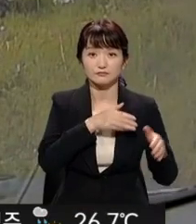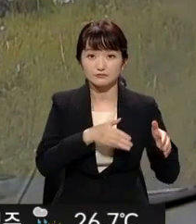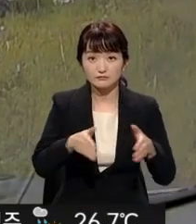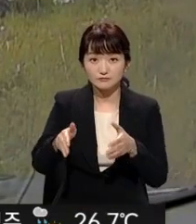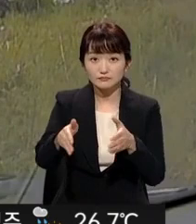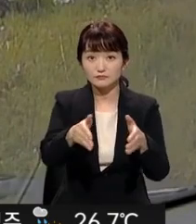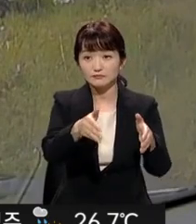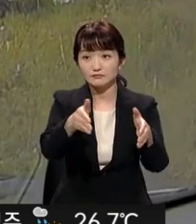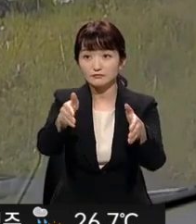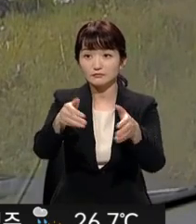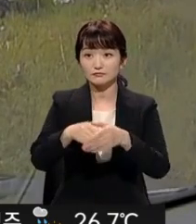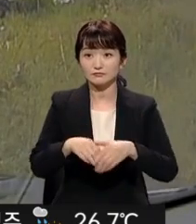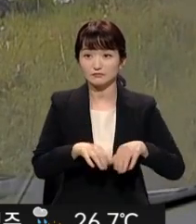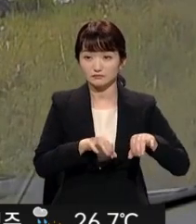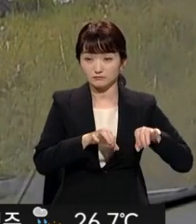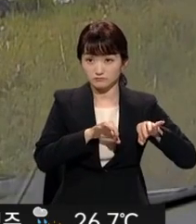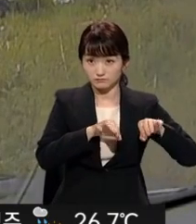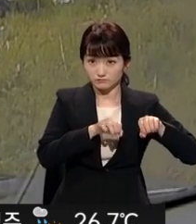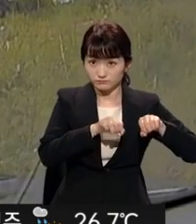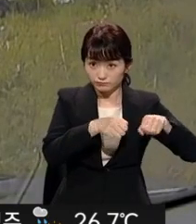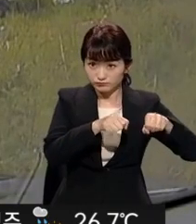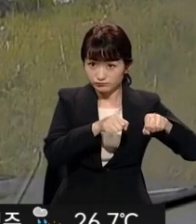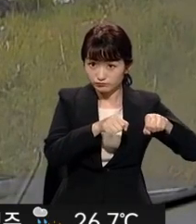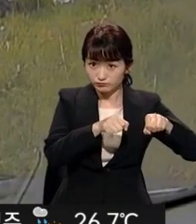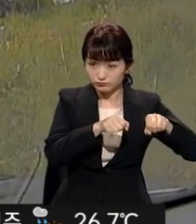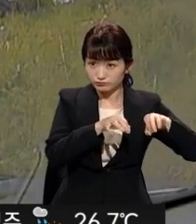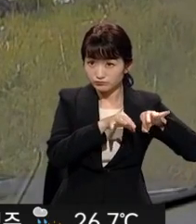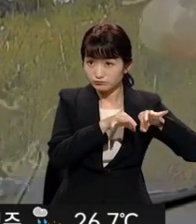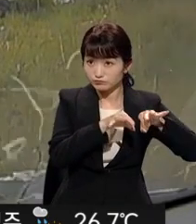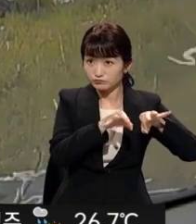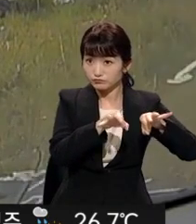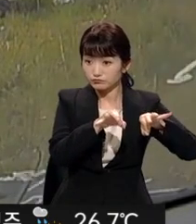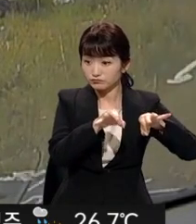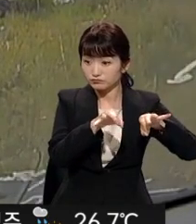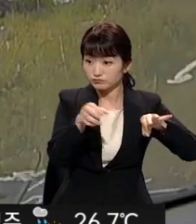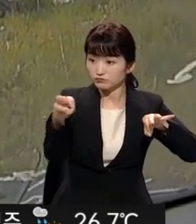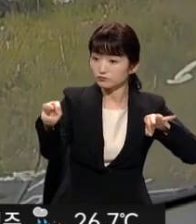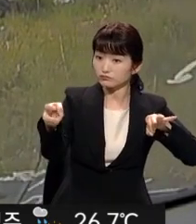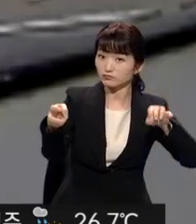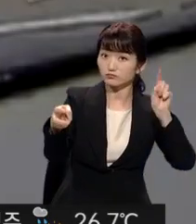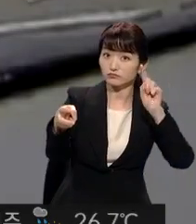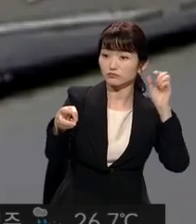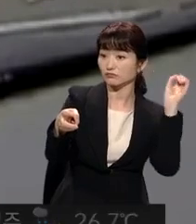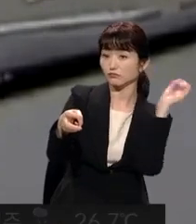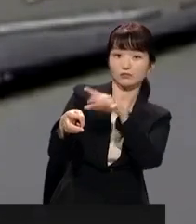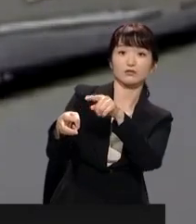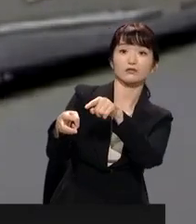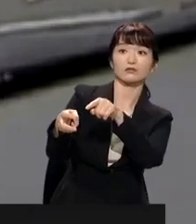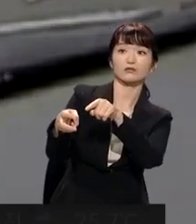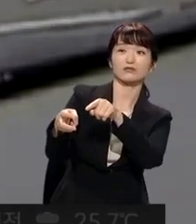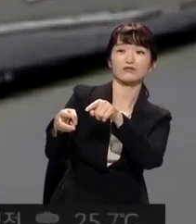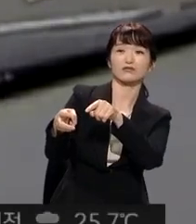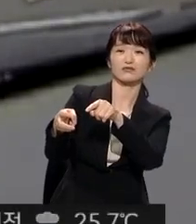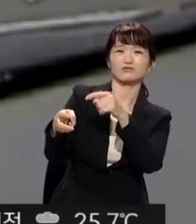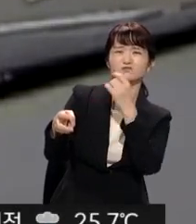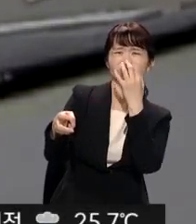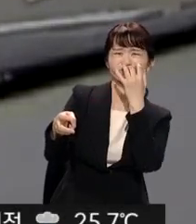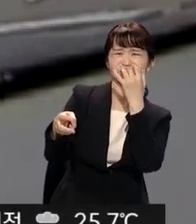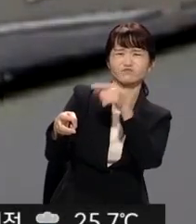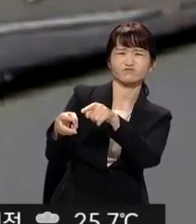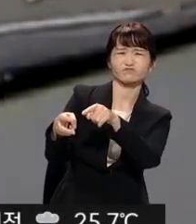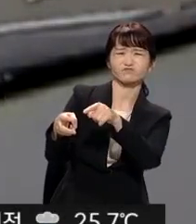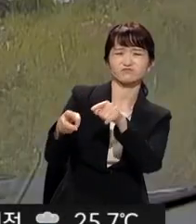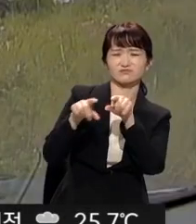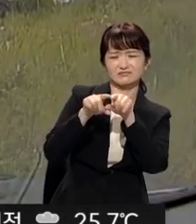골목길을 지금 저렇게 나오는 오토바이 갑자기 뭔가를 차량 쪽으로 던졌어요 우두두두두 바로 쓰레기